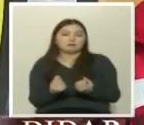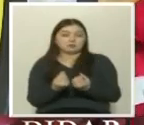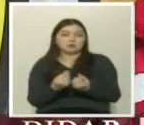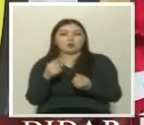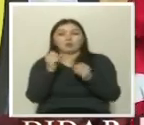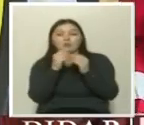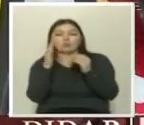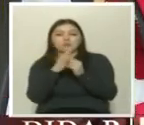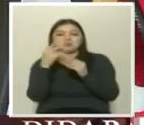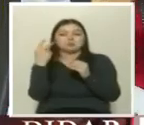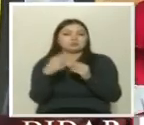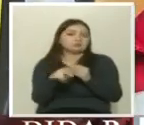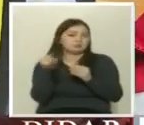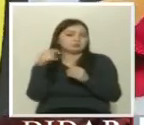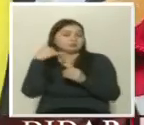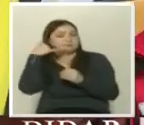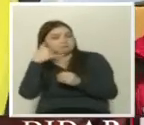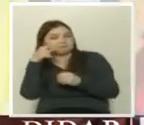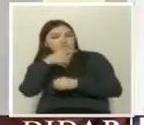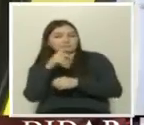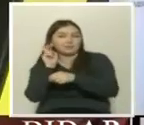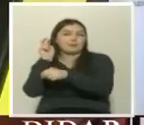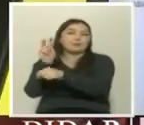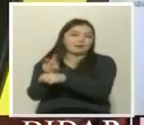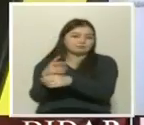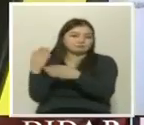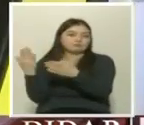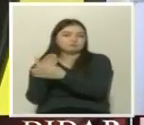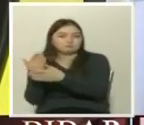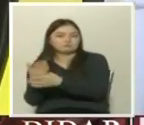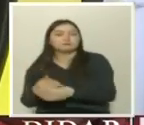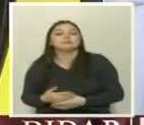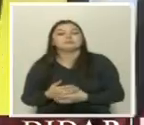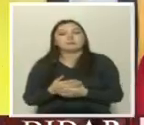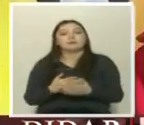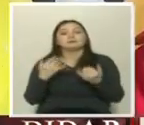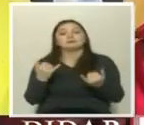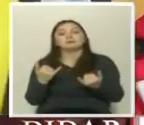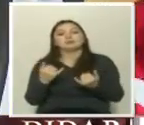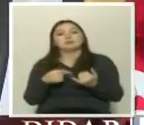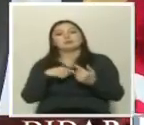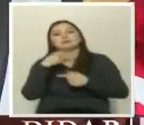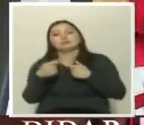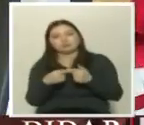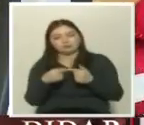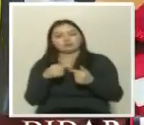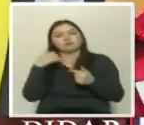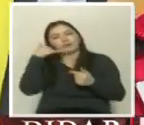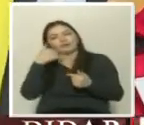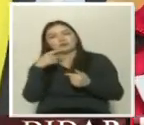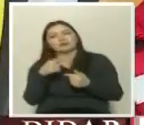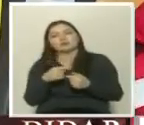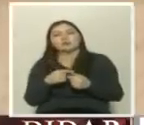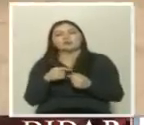В сутки мы обслуживаем по 20 вызовов. В период пандемии было около 30 вызовов. Сейчас следующий вызов. Третья категория – ребенок